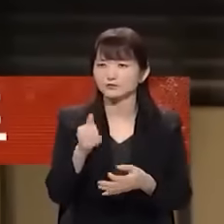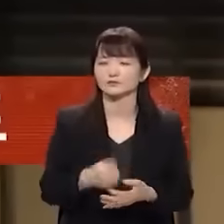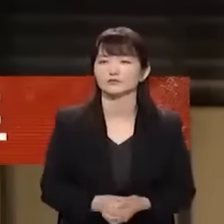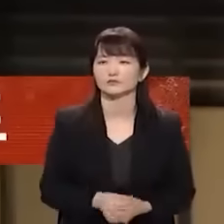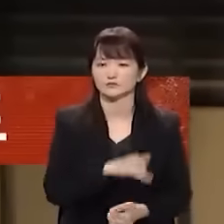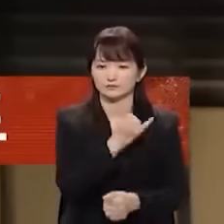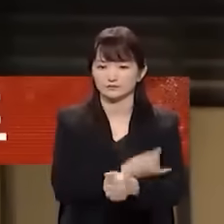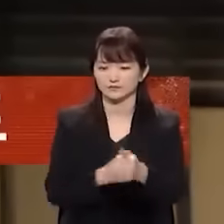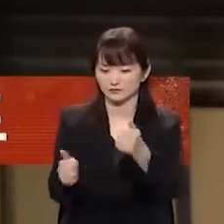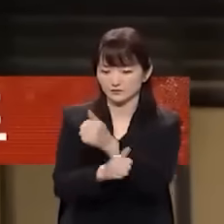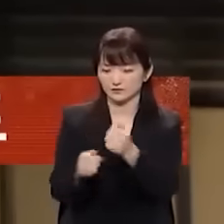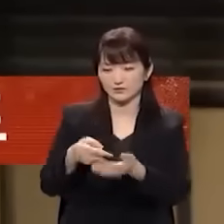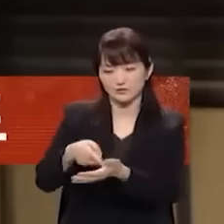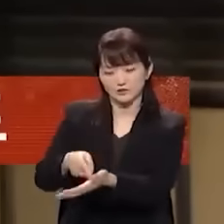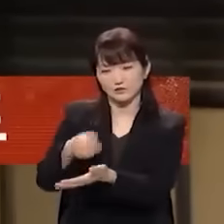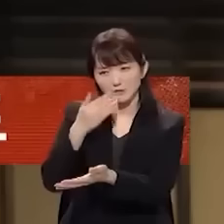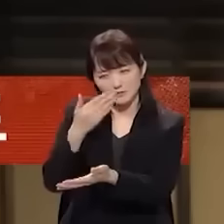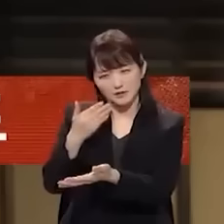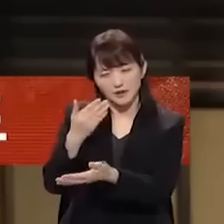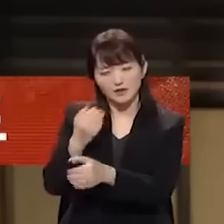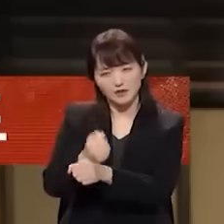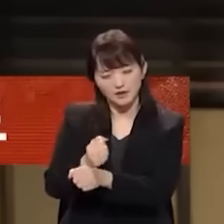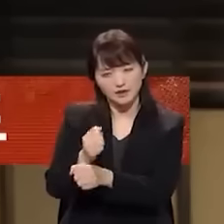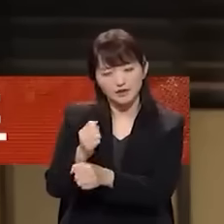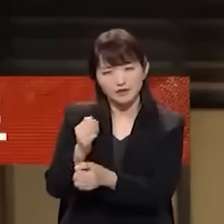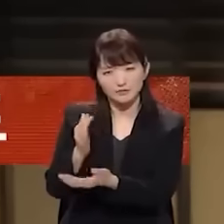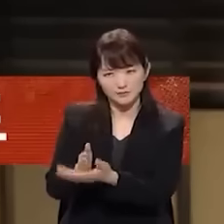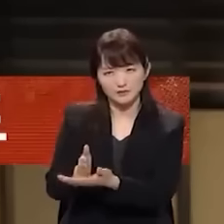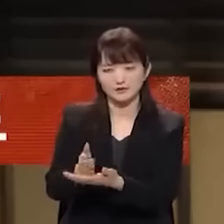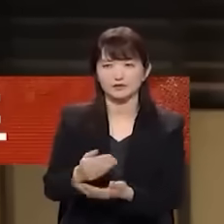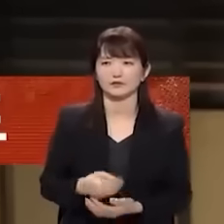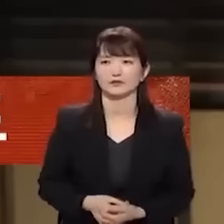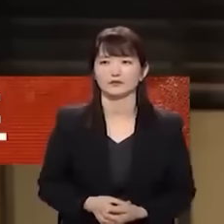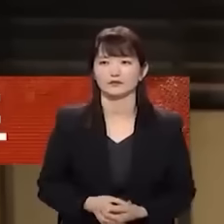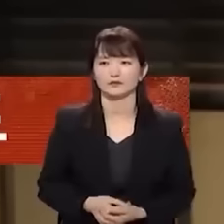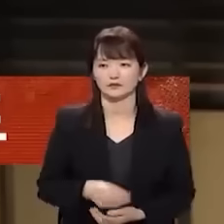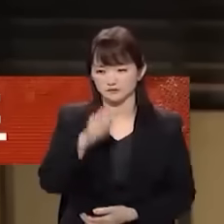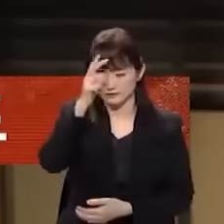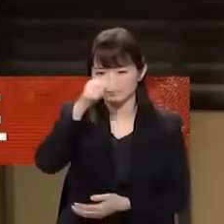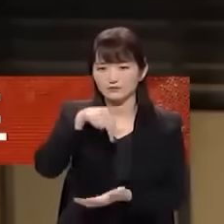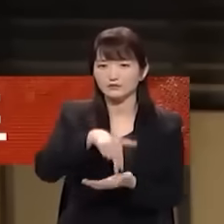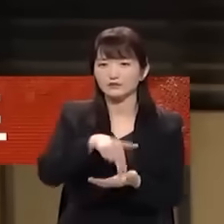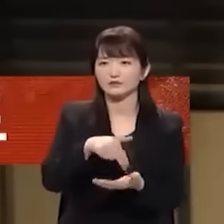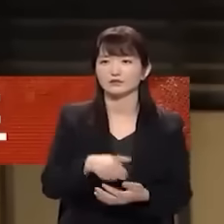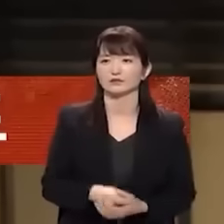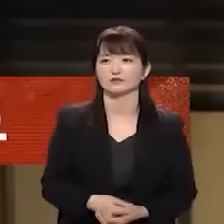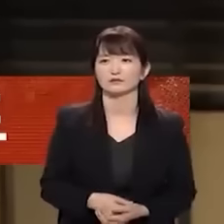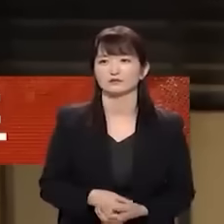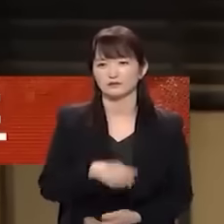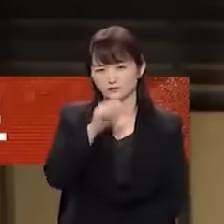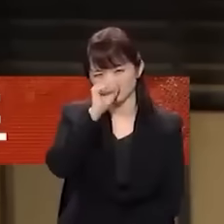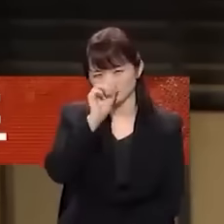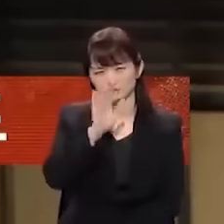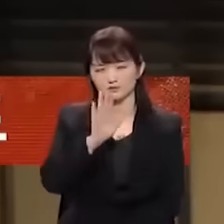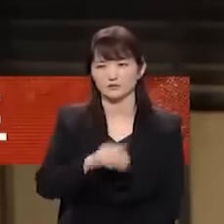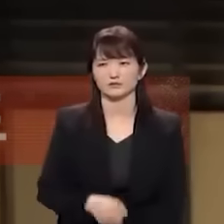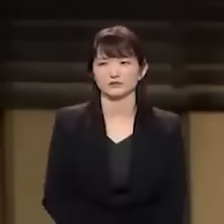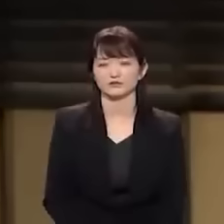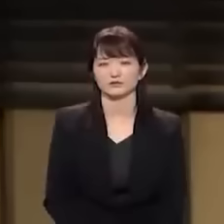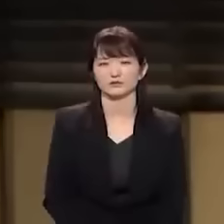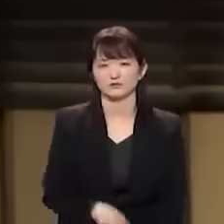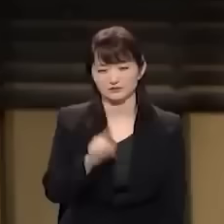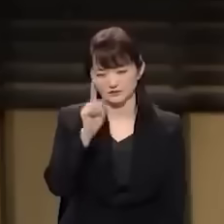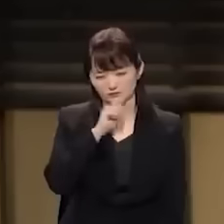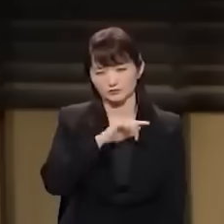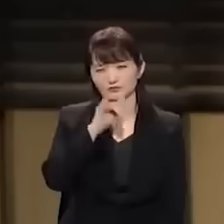인권의 제소까지 가능한지 또 이게 하게 되면 수사기관 입장에서 또 사실 안 좋은 거거든요 나쁘게 작용될